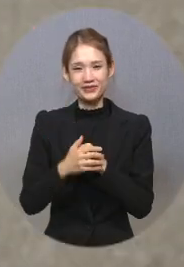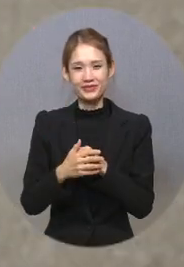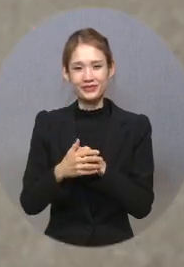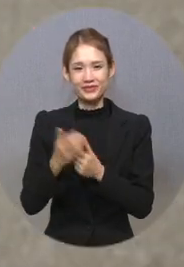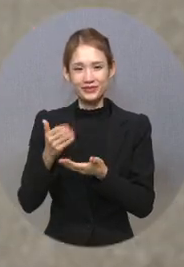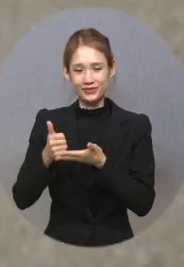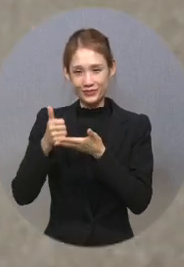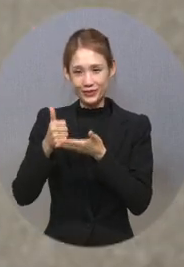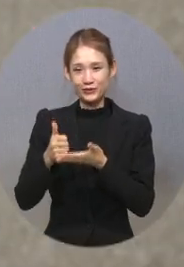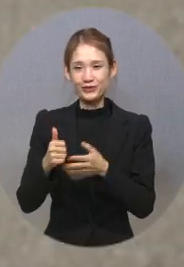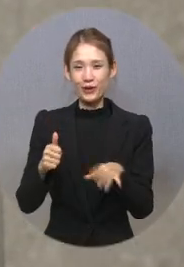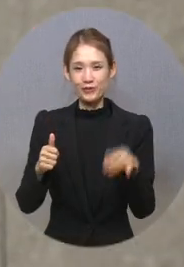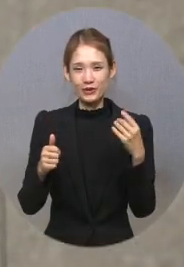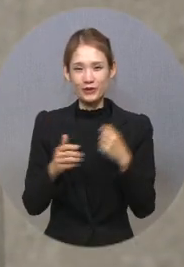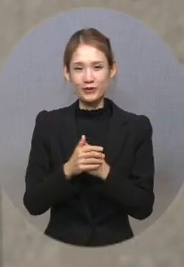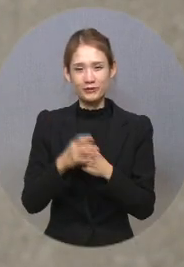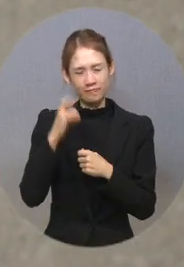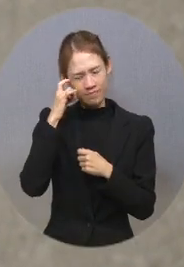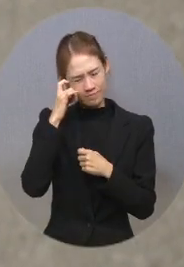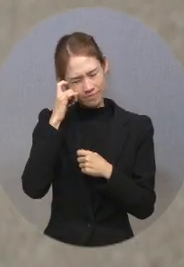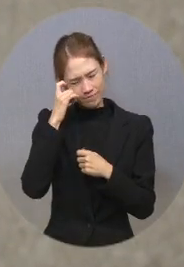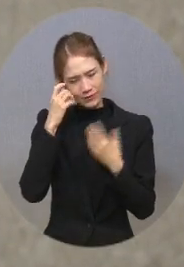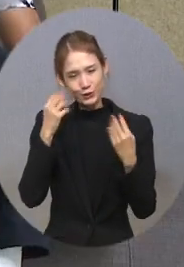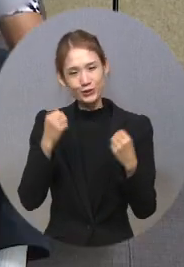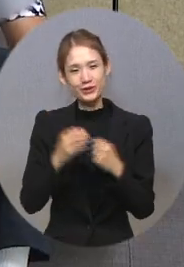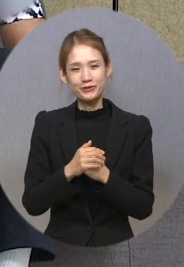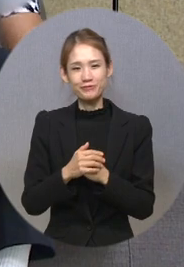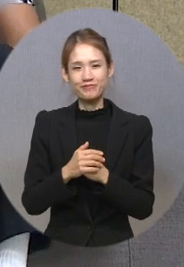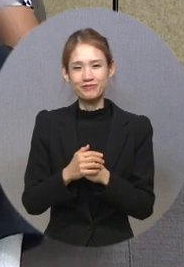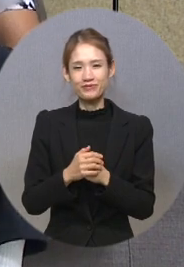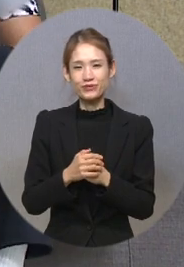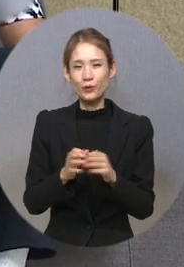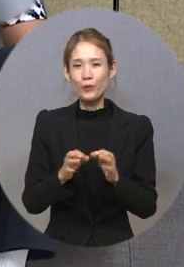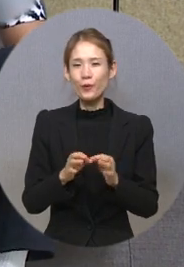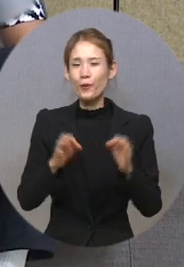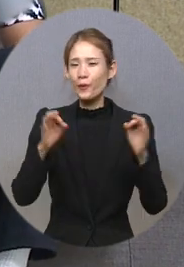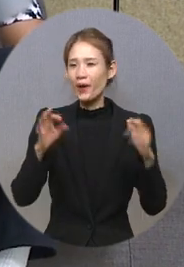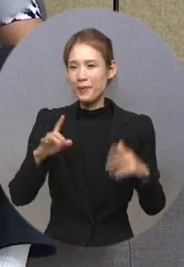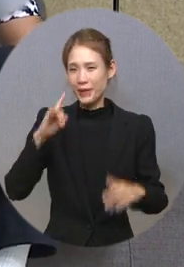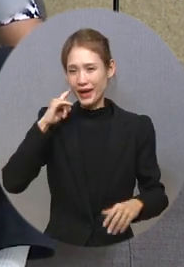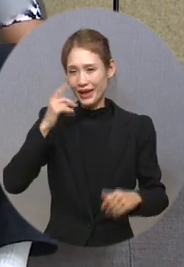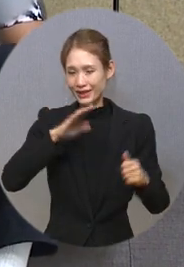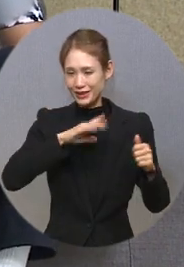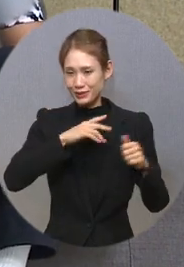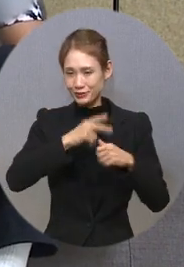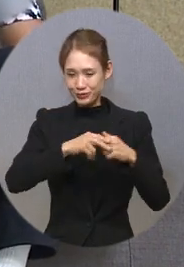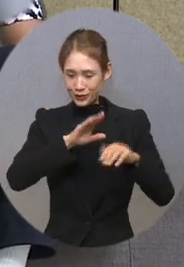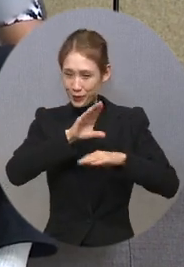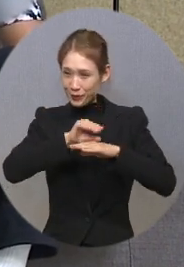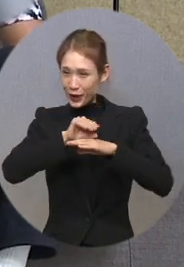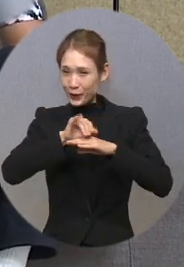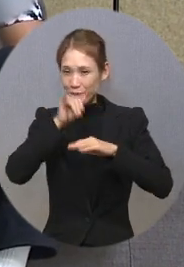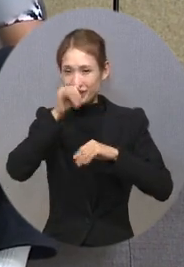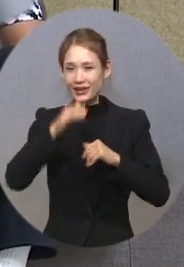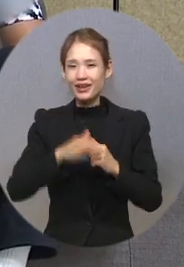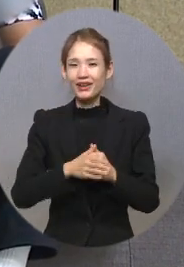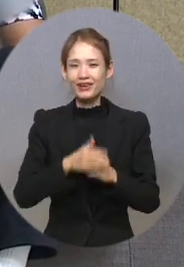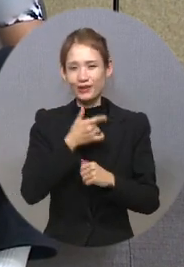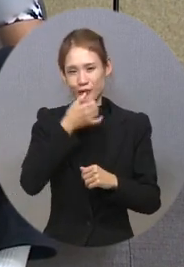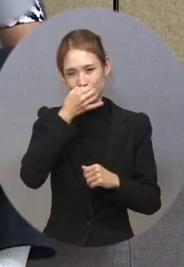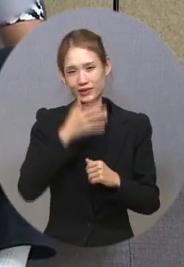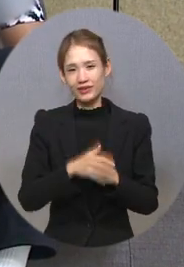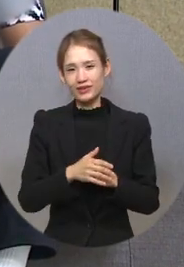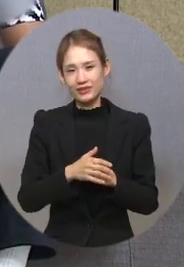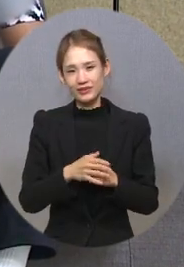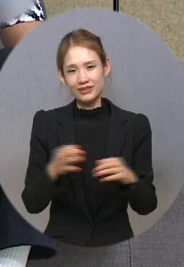아 정말 많은 생각이 들게 하네요. 정말 아 정말 간만에 예능했는데 정말 야 이게 너무 힘드네 진짜. 장난 아니지.